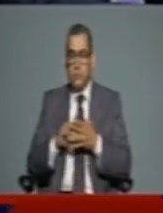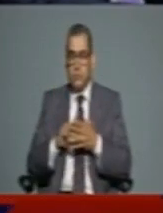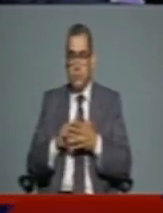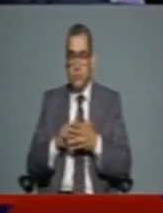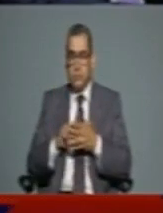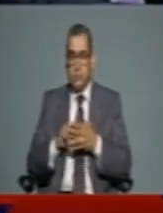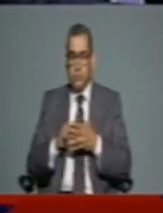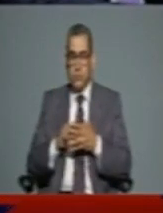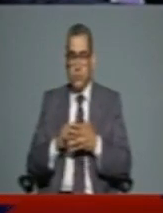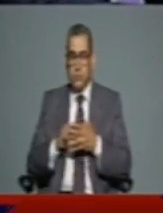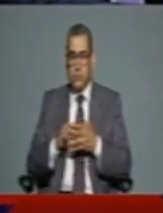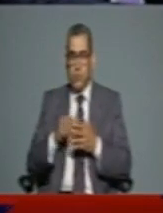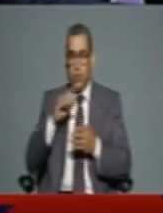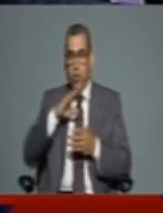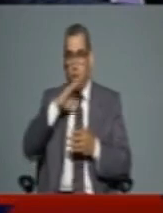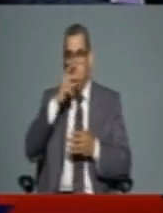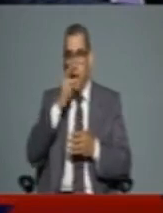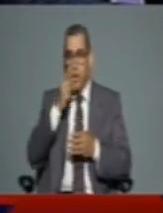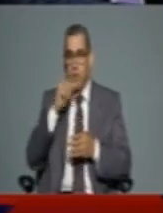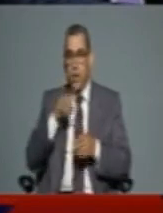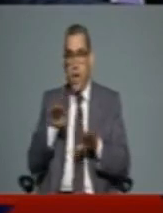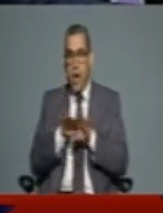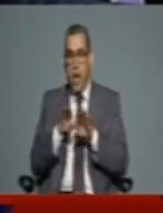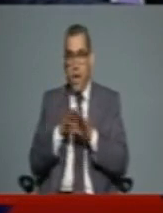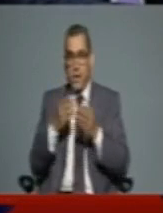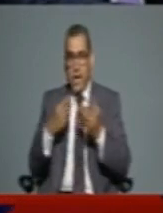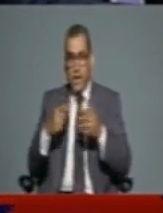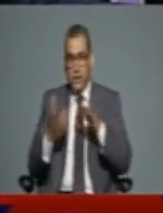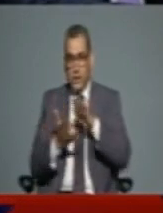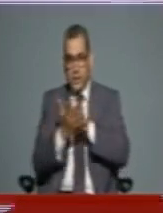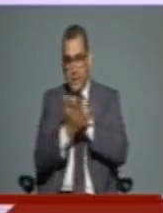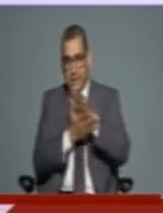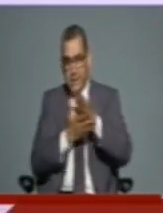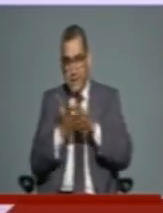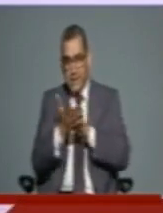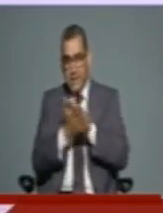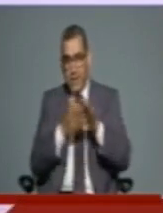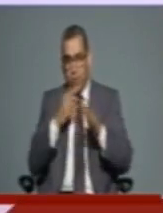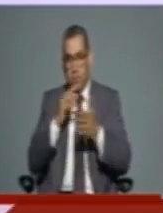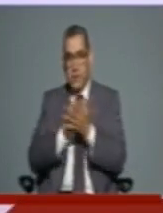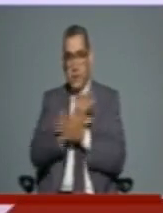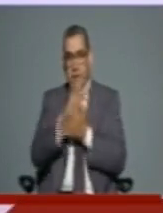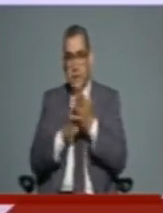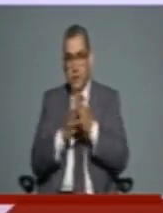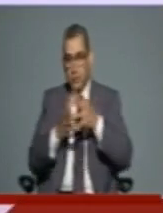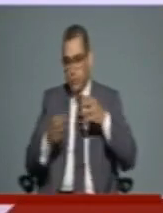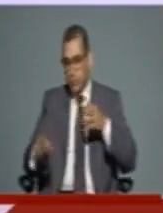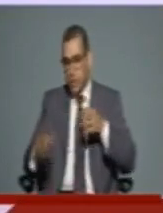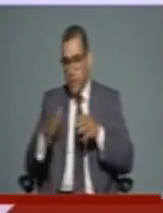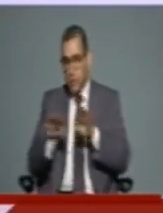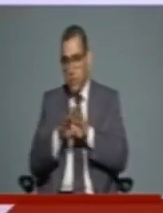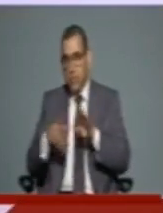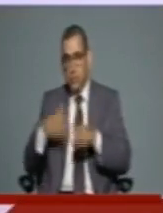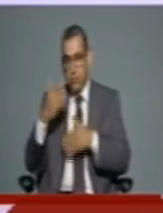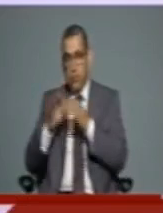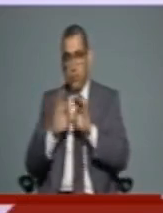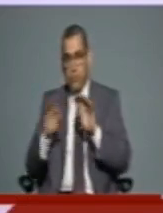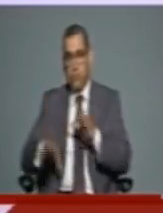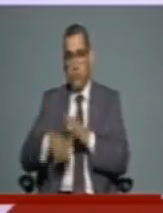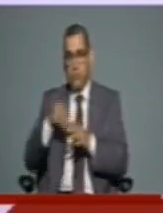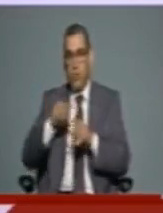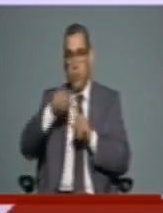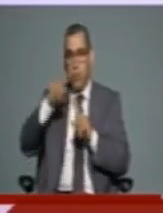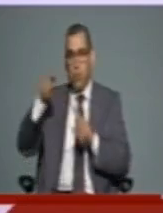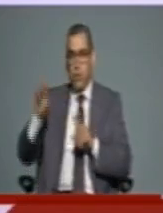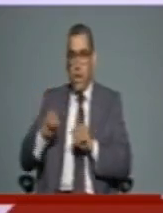الذره الصفراء والرده، والرده اللي هي الناتج من الطحن ان شاء الله هنحطها كلها على البورصه، وما يبقاش